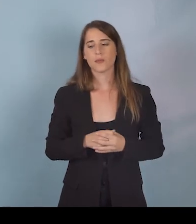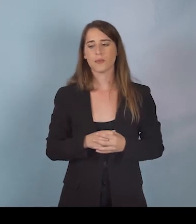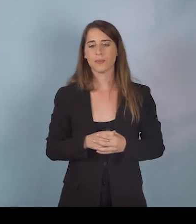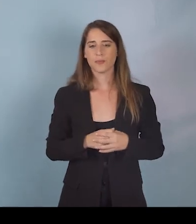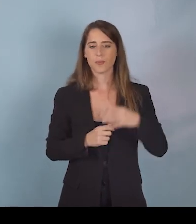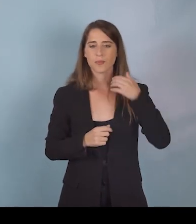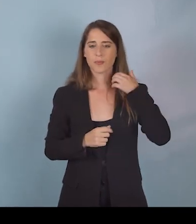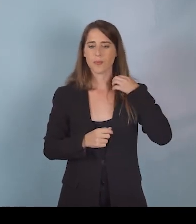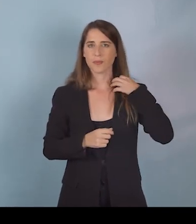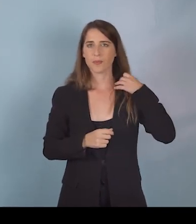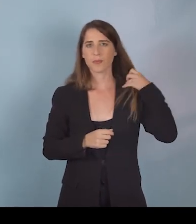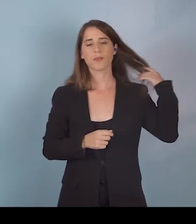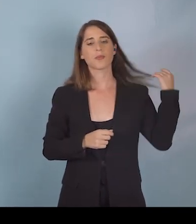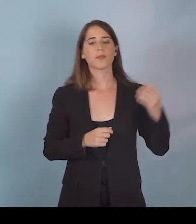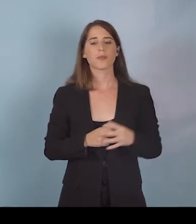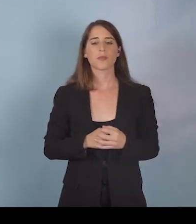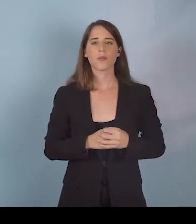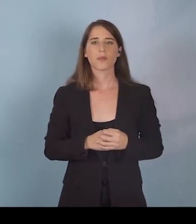και καθηγητών στο bullying που συμβαίνει.